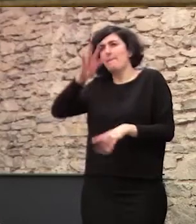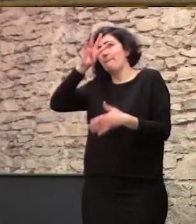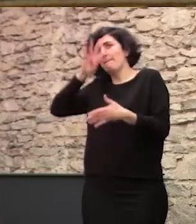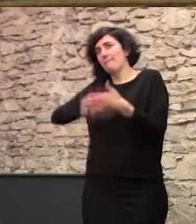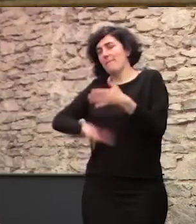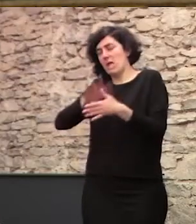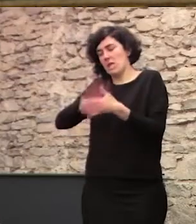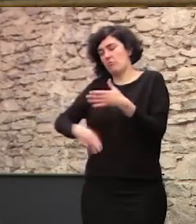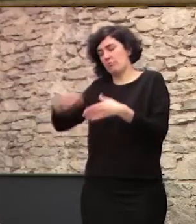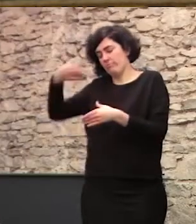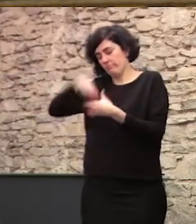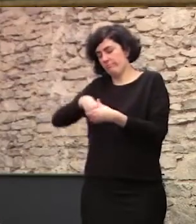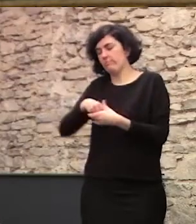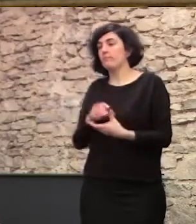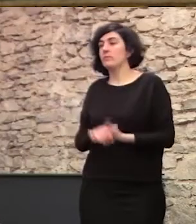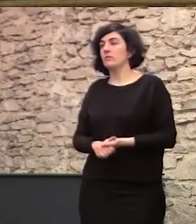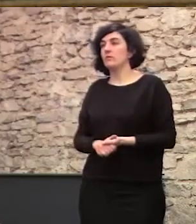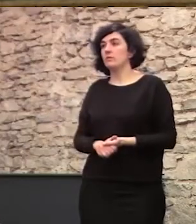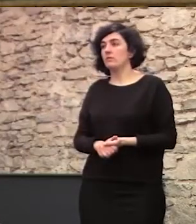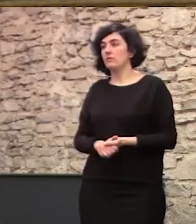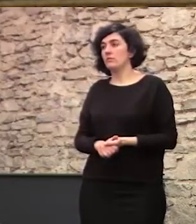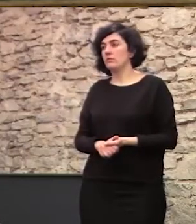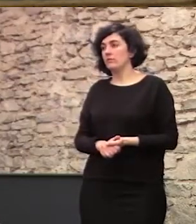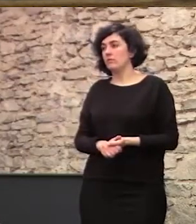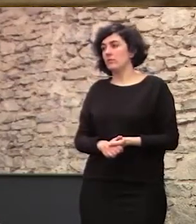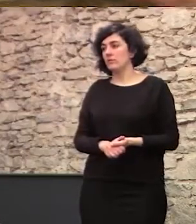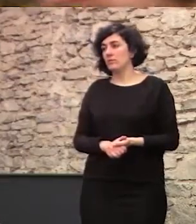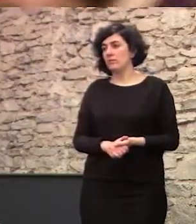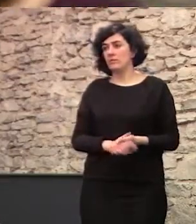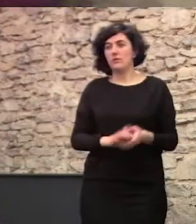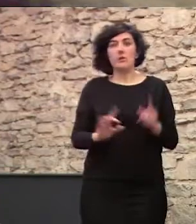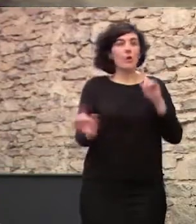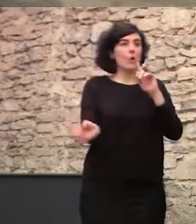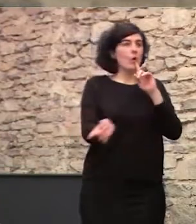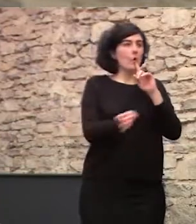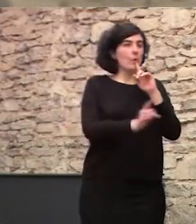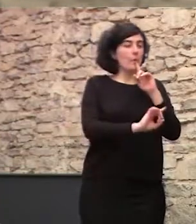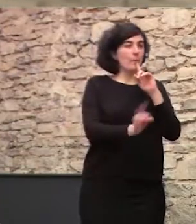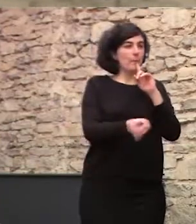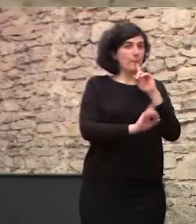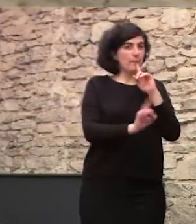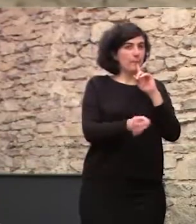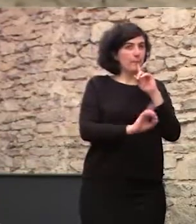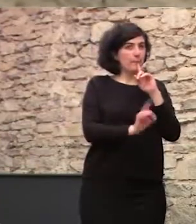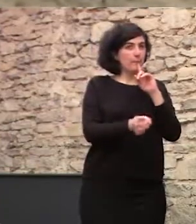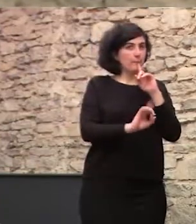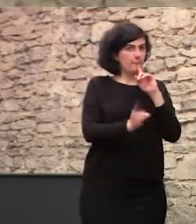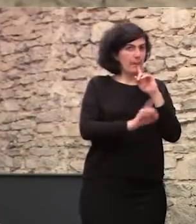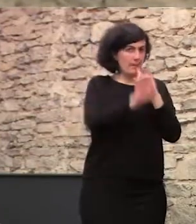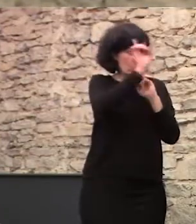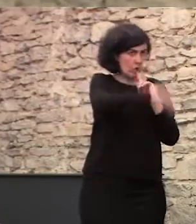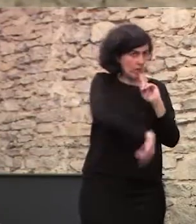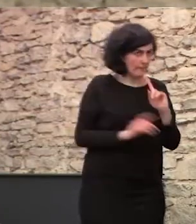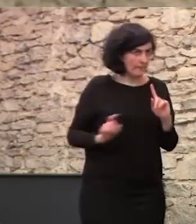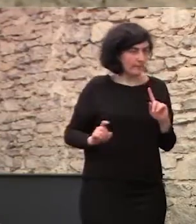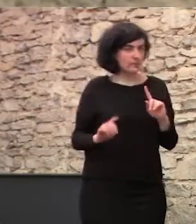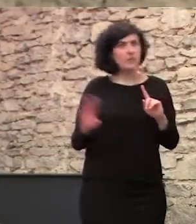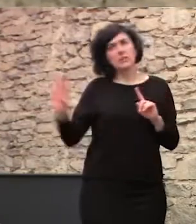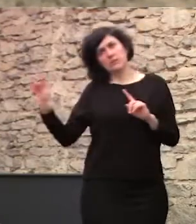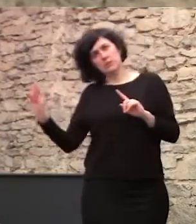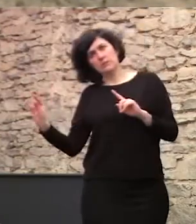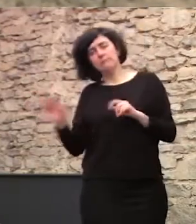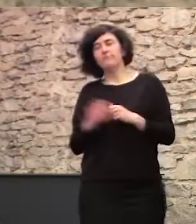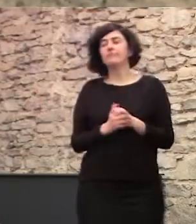Bai. Bai. Bueno, Bilbo agertzen zen. Ah, Gasteiz, bai, egisa, egisa, bai, bai, karo, karo. Bai.